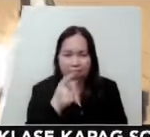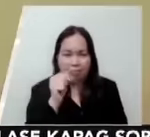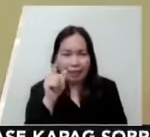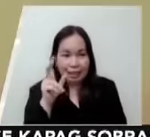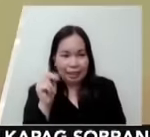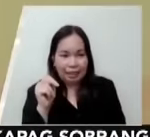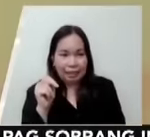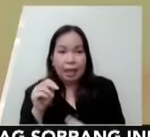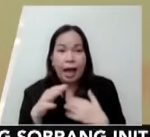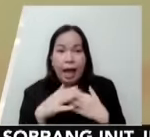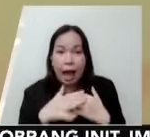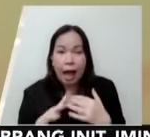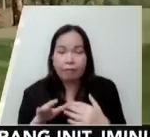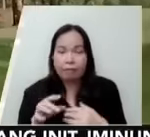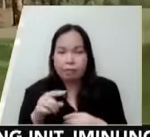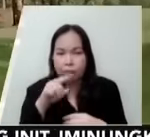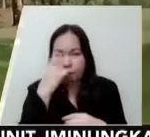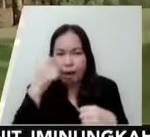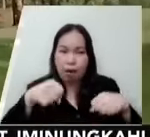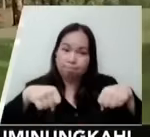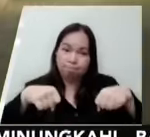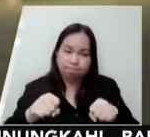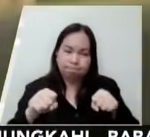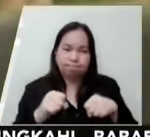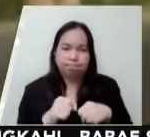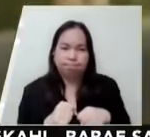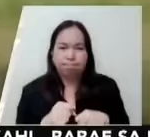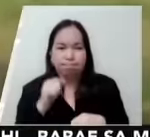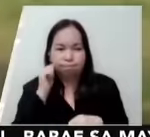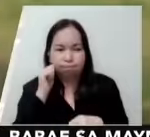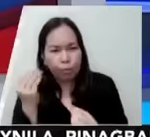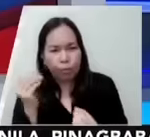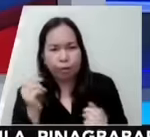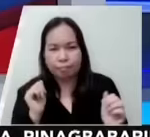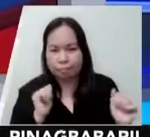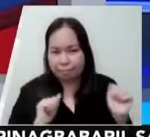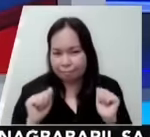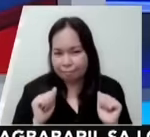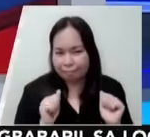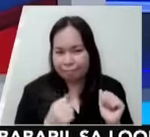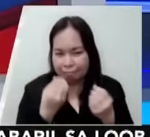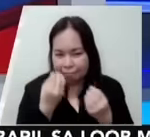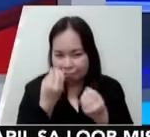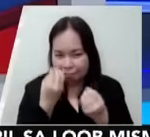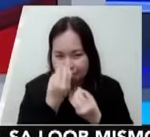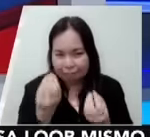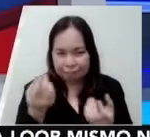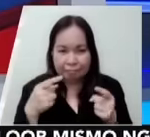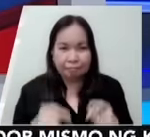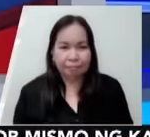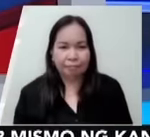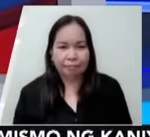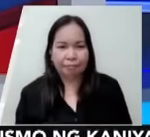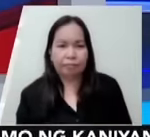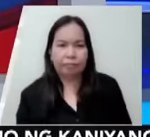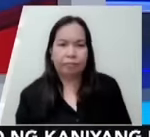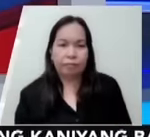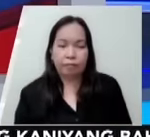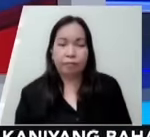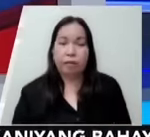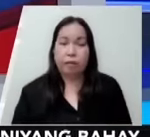Rider. Aubrey Carampel, updated sa Showbiz Happenings. Itinanggi ng taekwondo coach